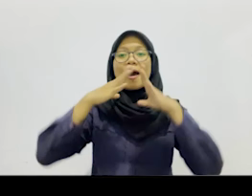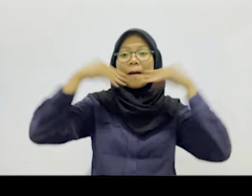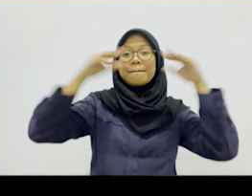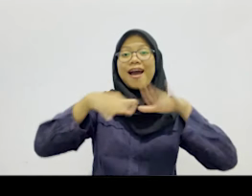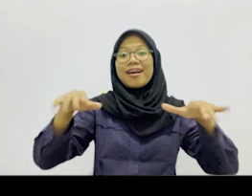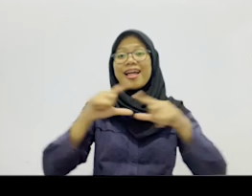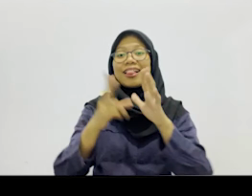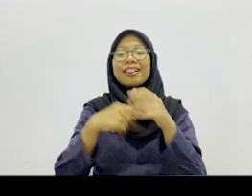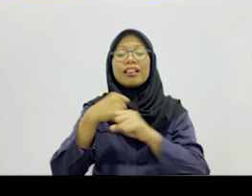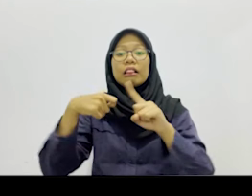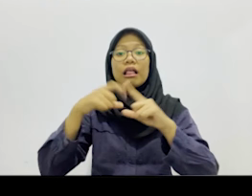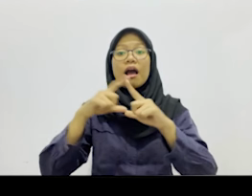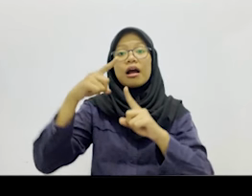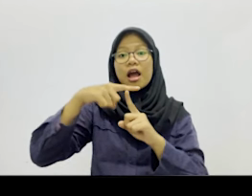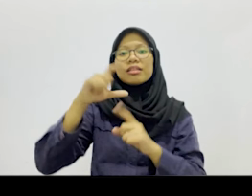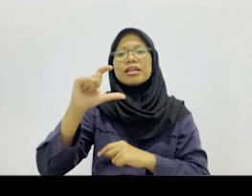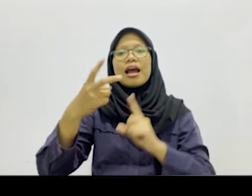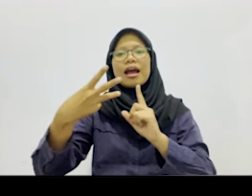Langkat, CEFT.